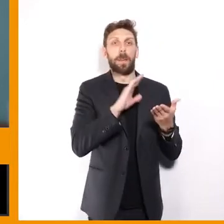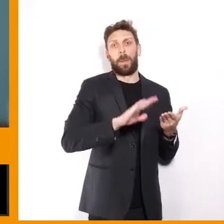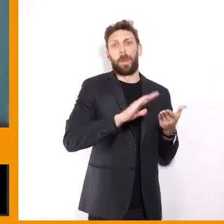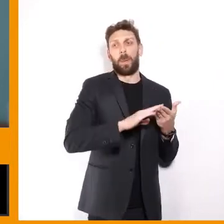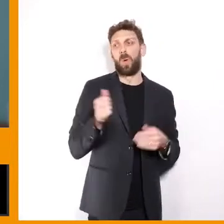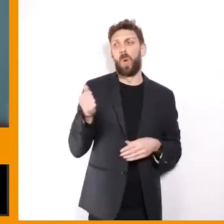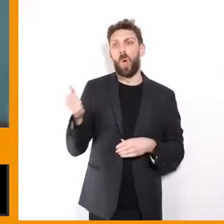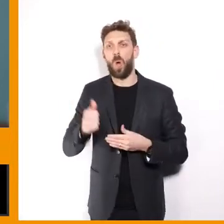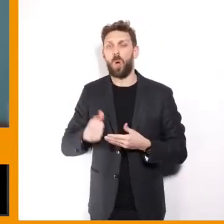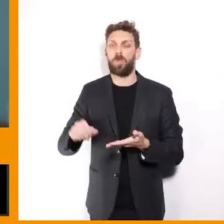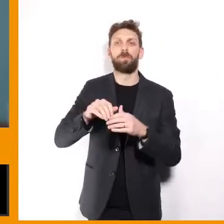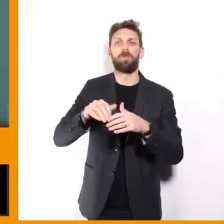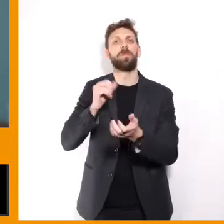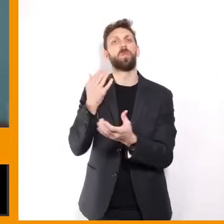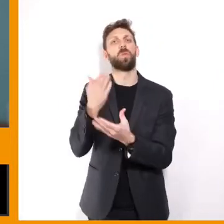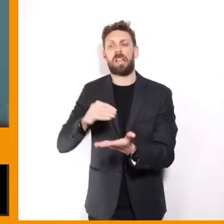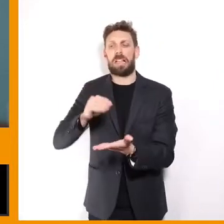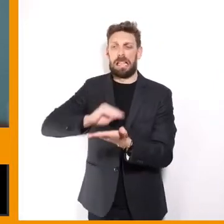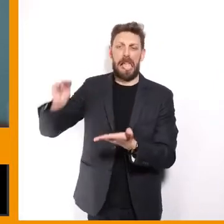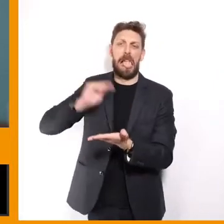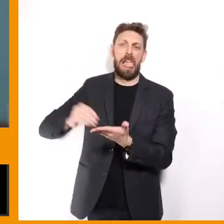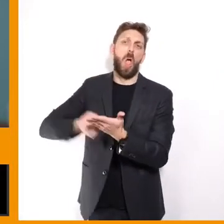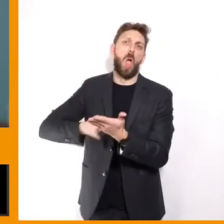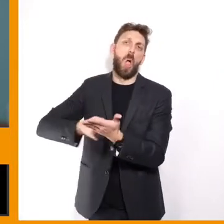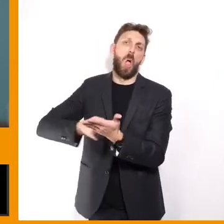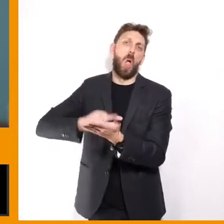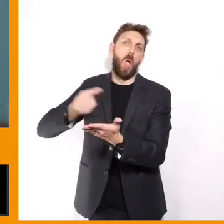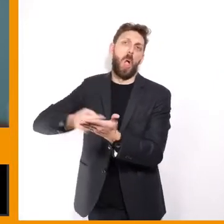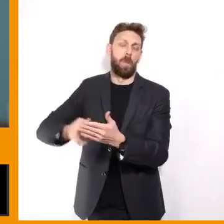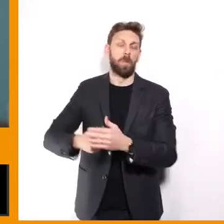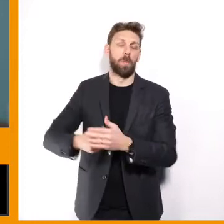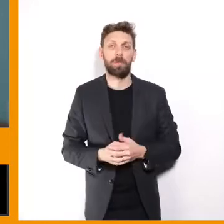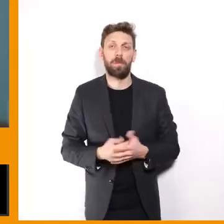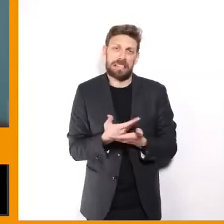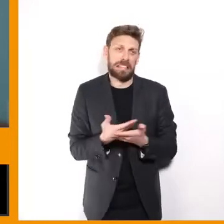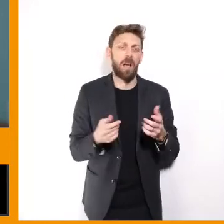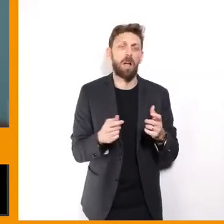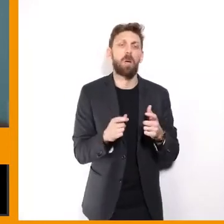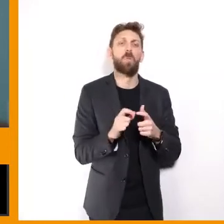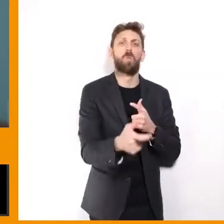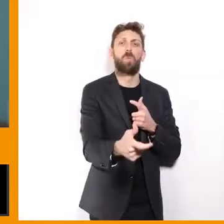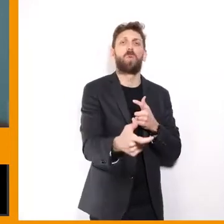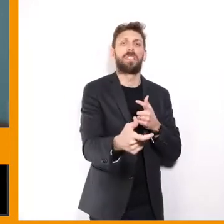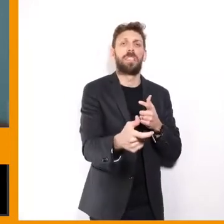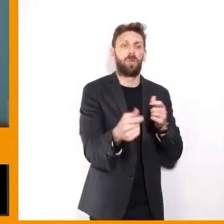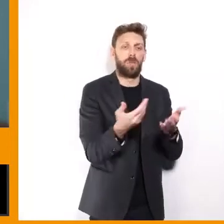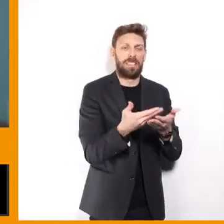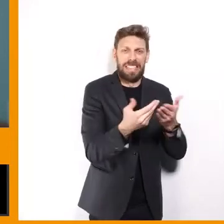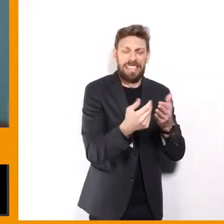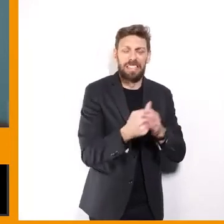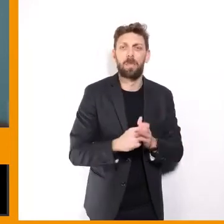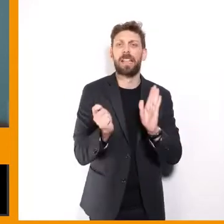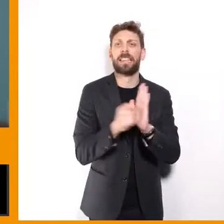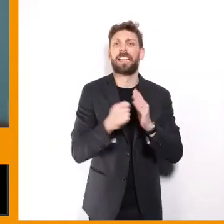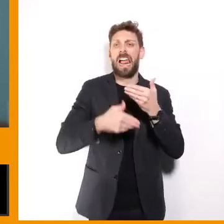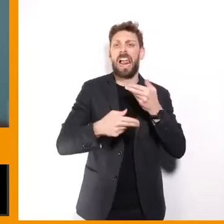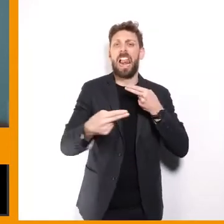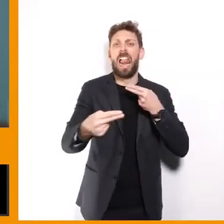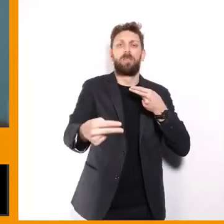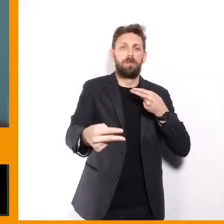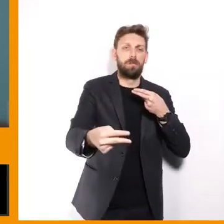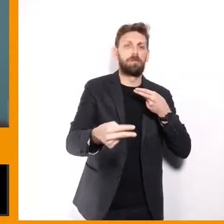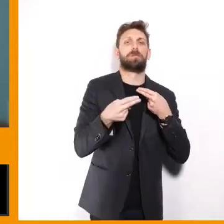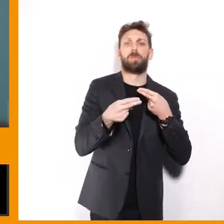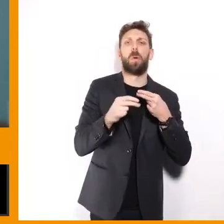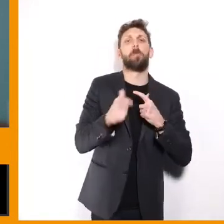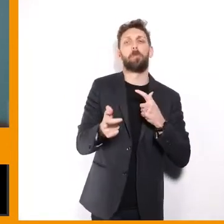remplir. Les normes simples, c'est simplifier les procédures, c'est raccourcir les délais pour obtenir des autorisations, c'est permettre